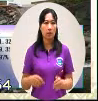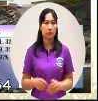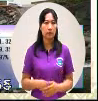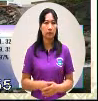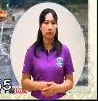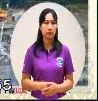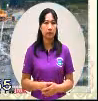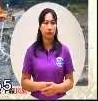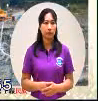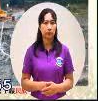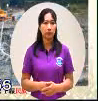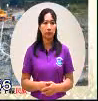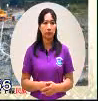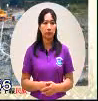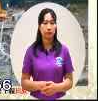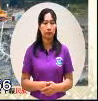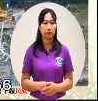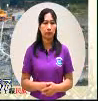一个